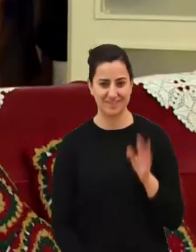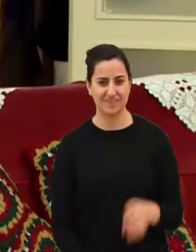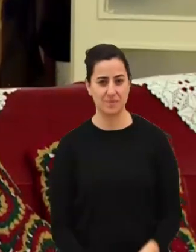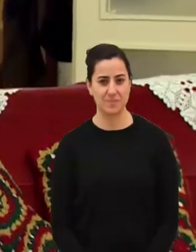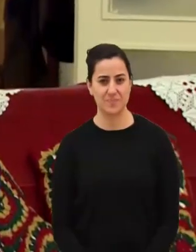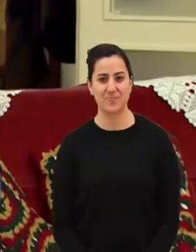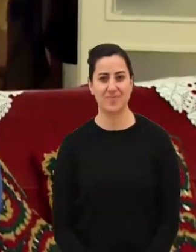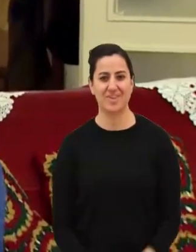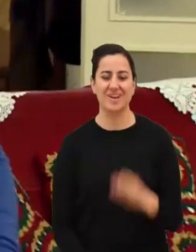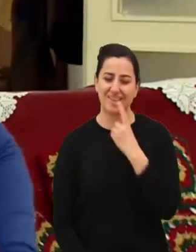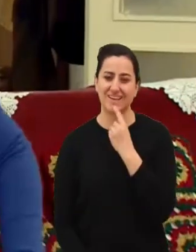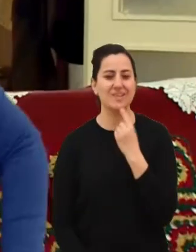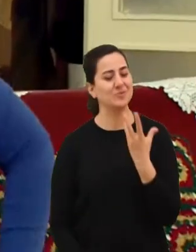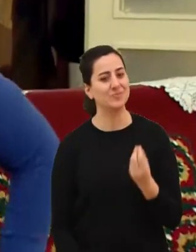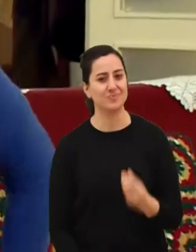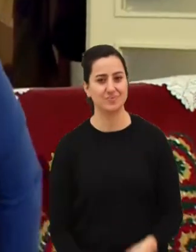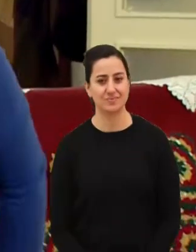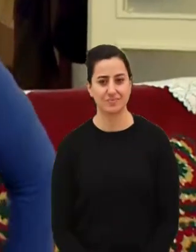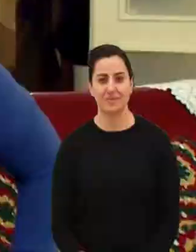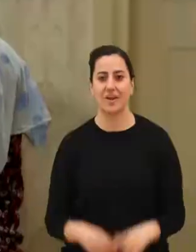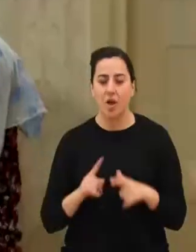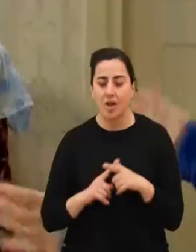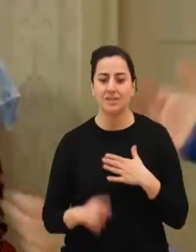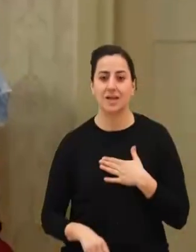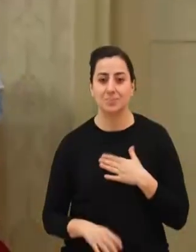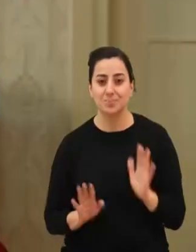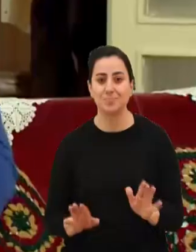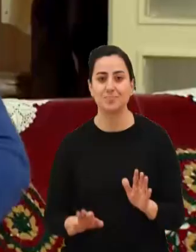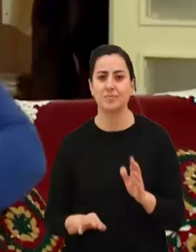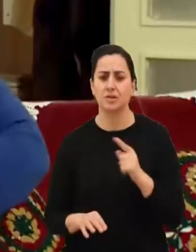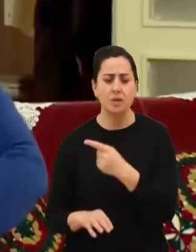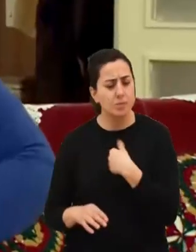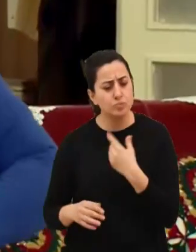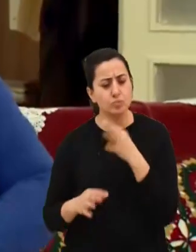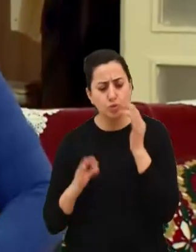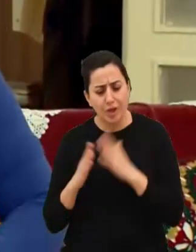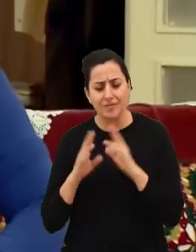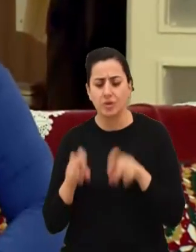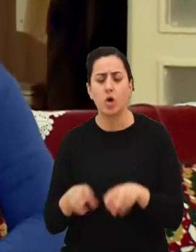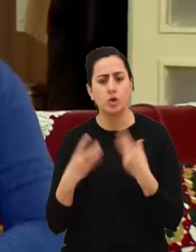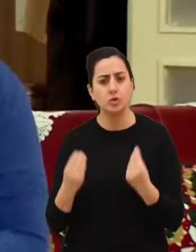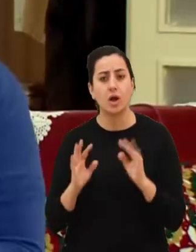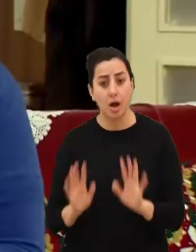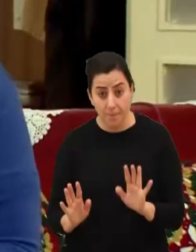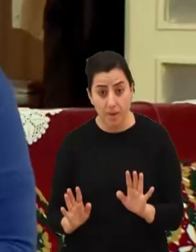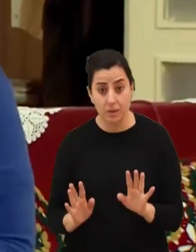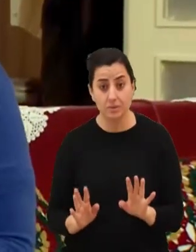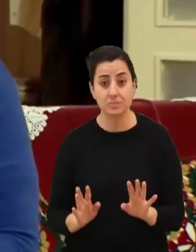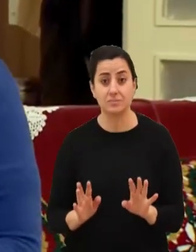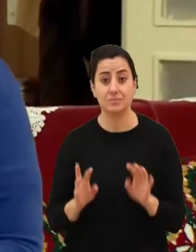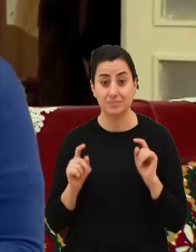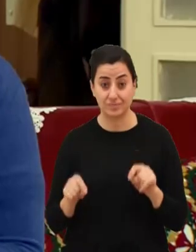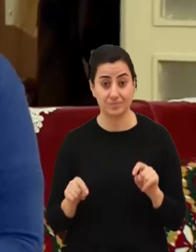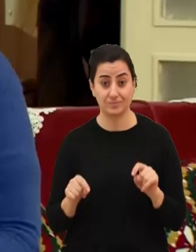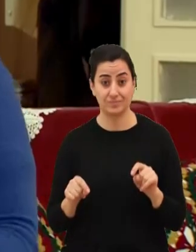Seveyim bu çocuk çok gibi. Çok çok. Ya işit Fatih anacığım. Ya senin her zaman başımın üstünde yerin var. O ayrı da.